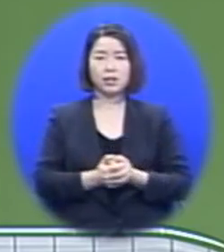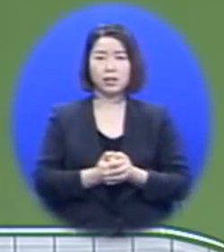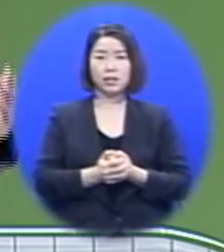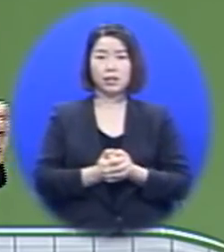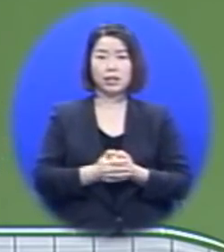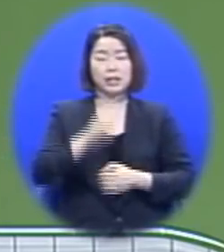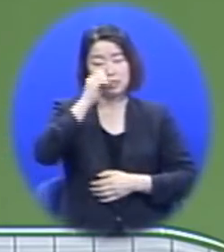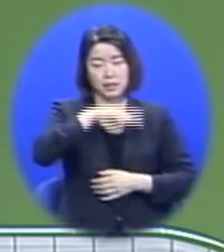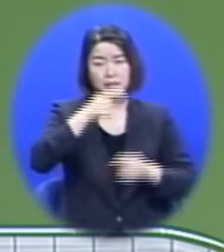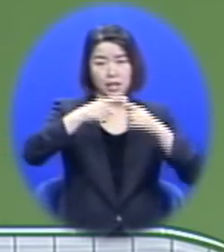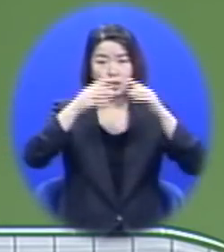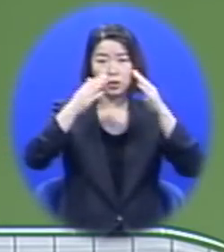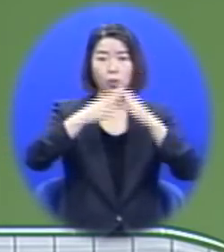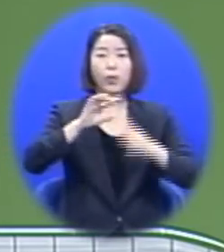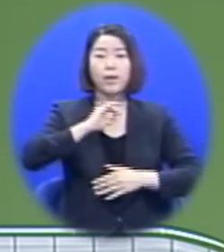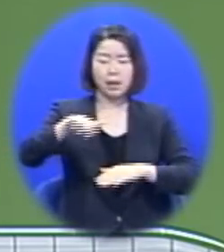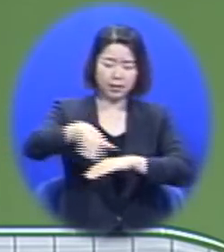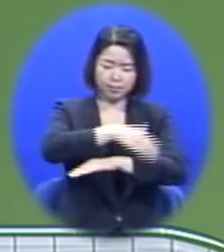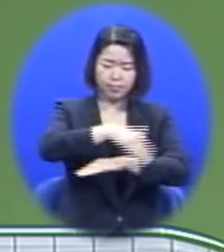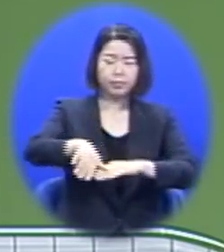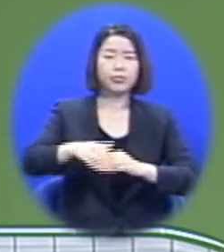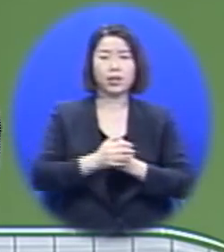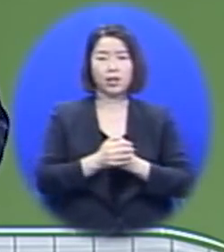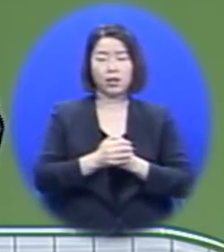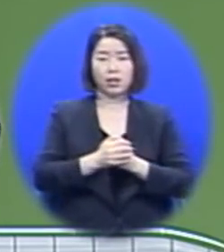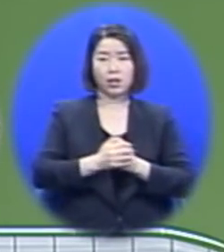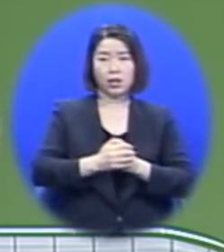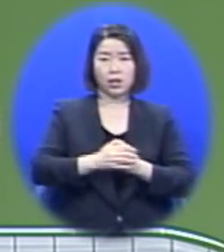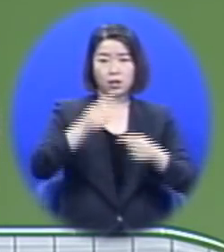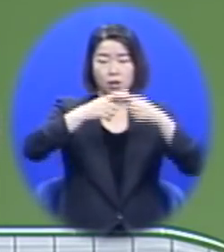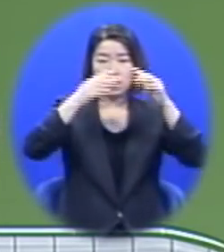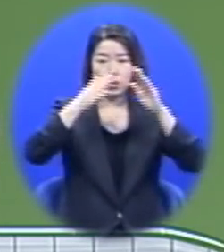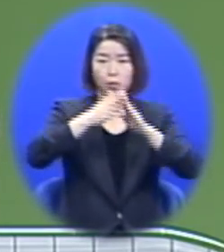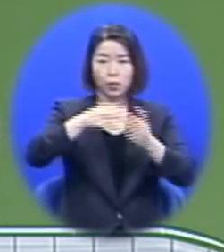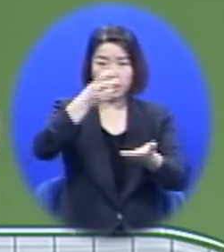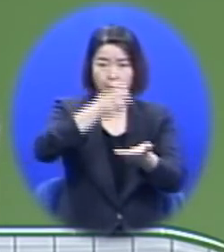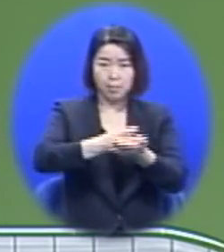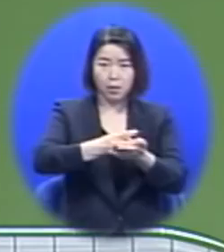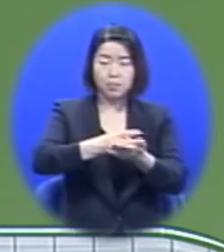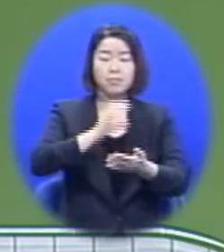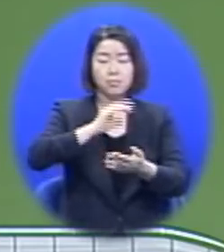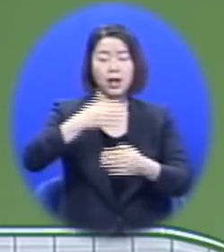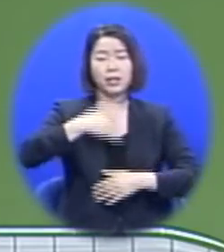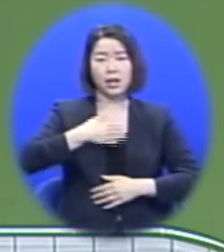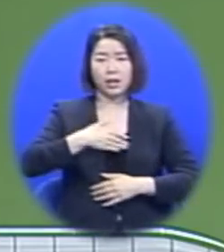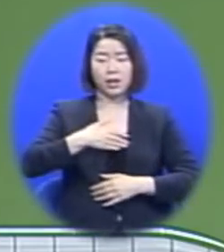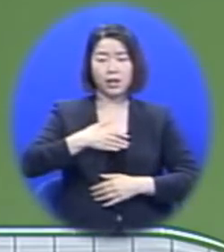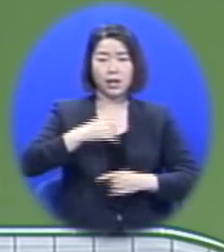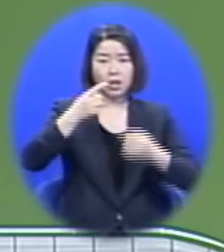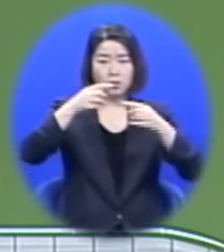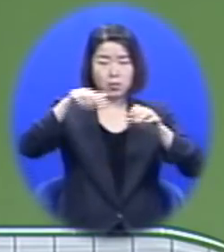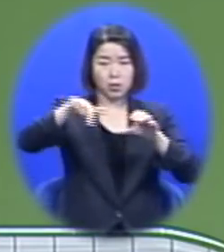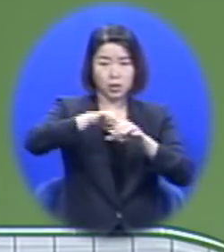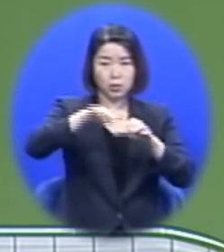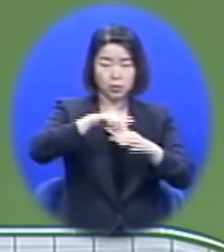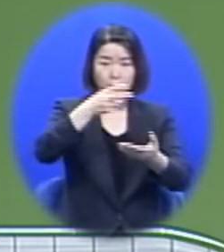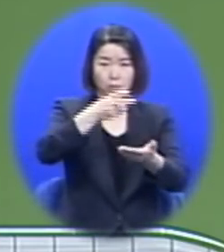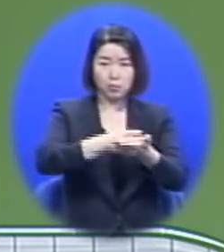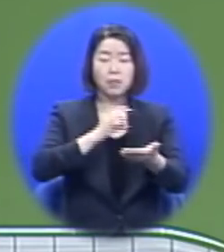그냥 교회만 다닌 거예요. 교리만 한 거예요. 교리 지식으로 예수를 믿은